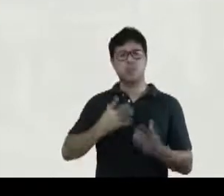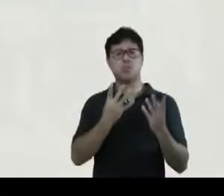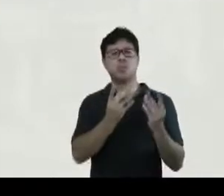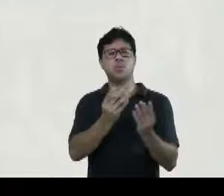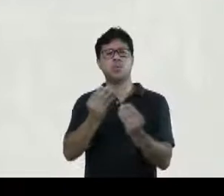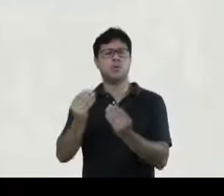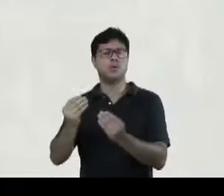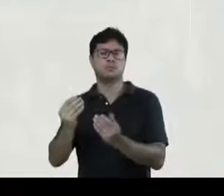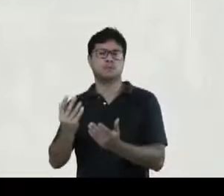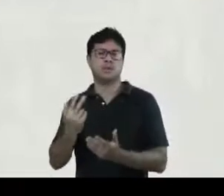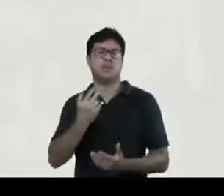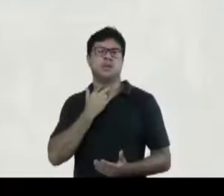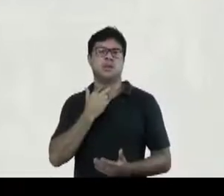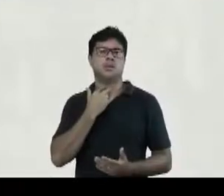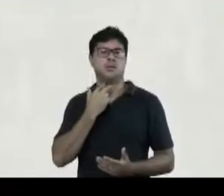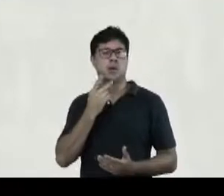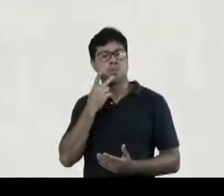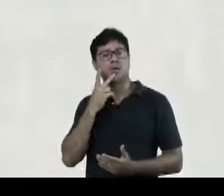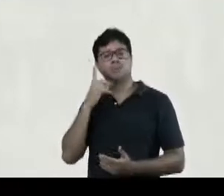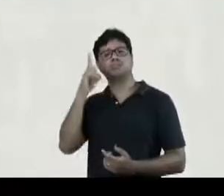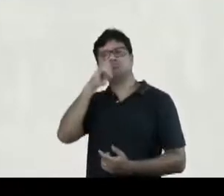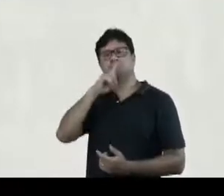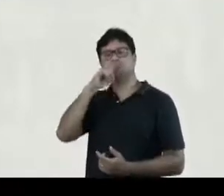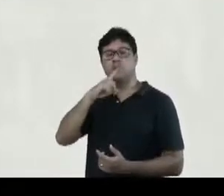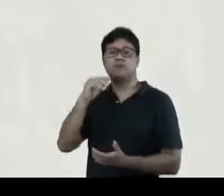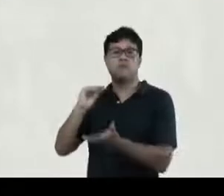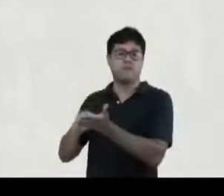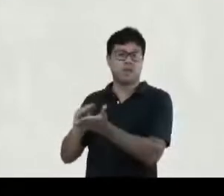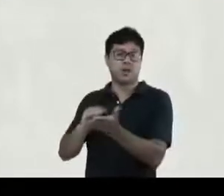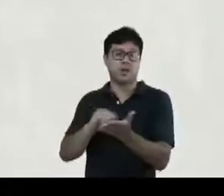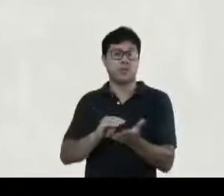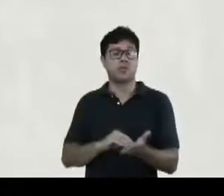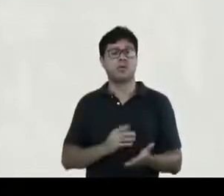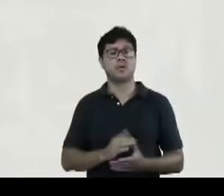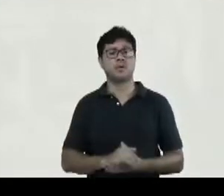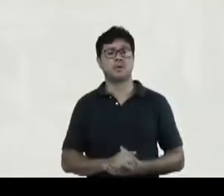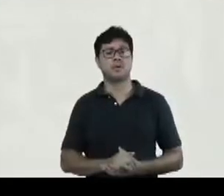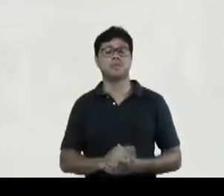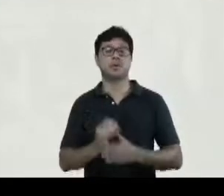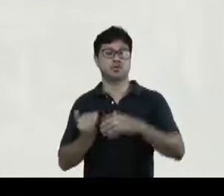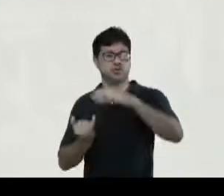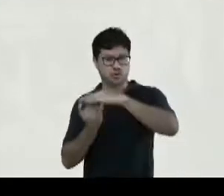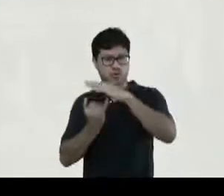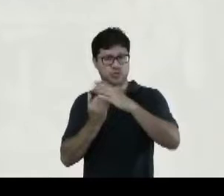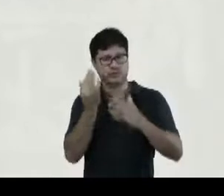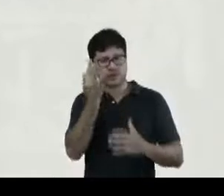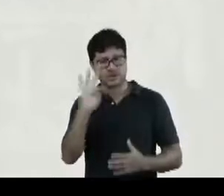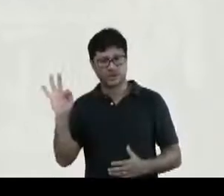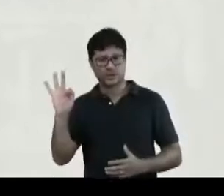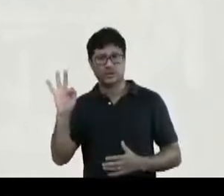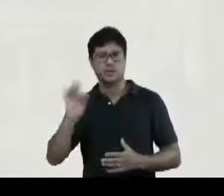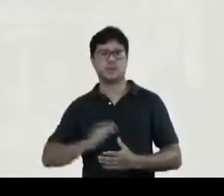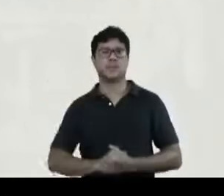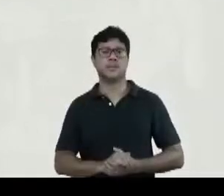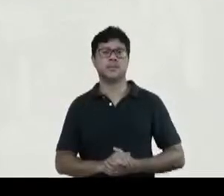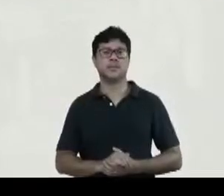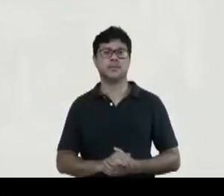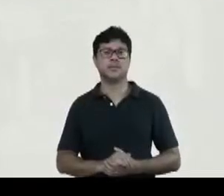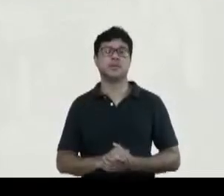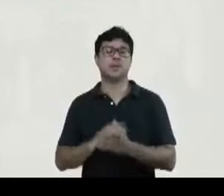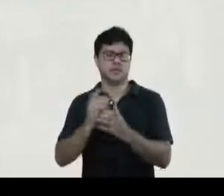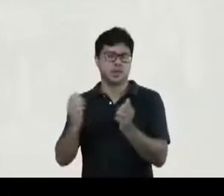genug geben. Das Institut Français und das Goethe-Institut gehören dazu. Ich bewundere